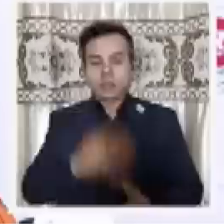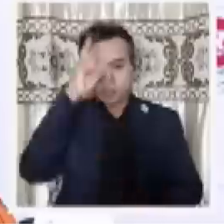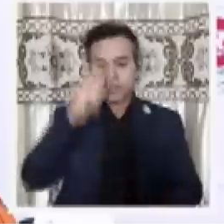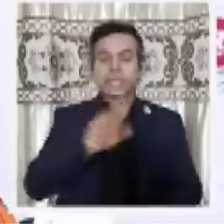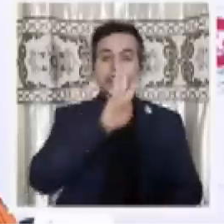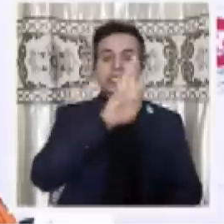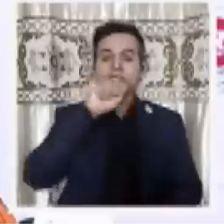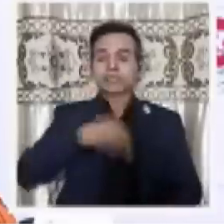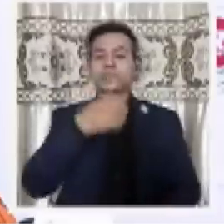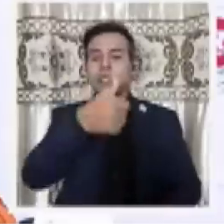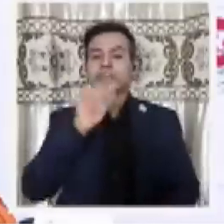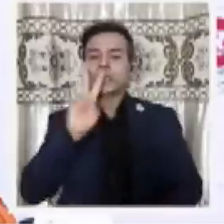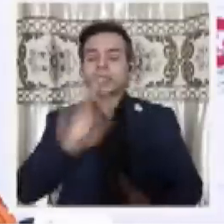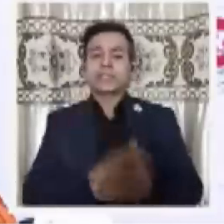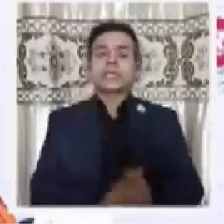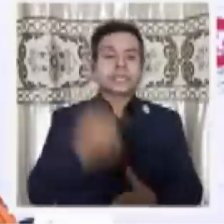25.89%, রাজশাহী